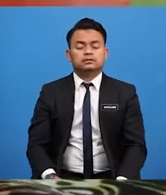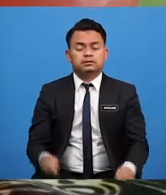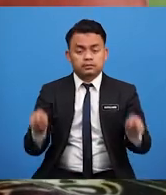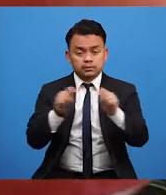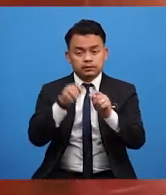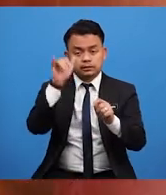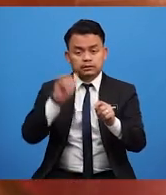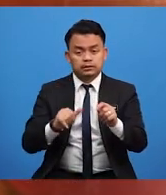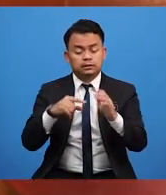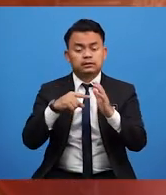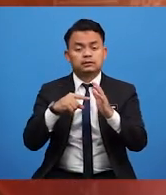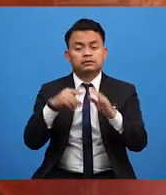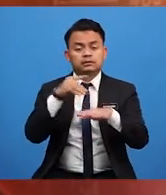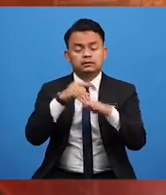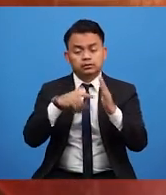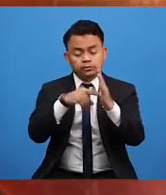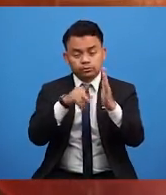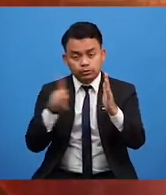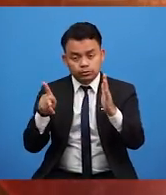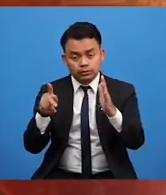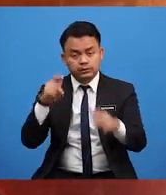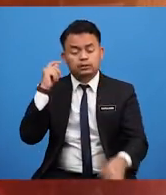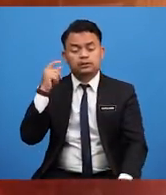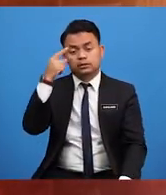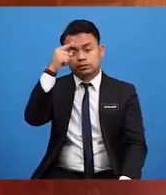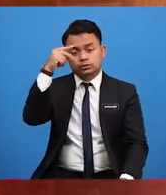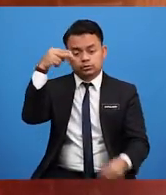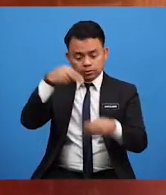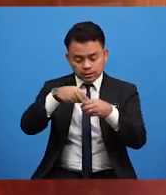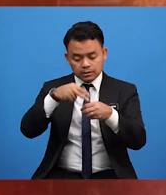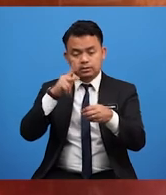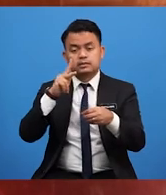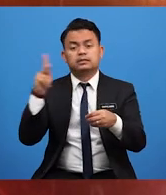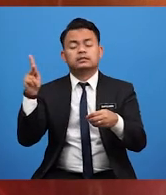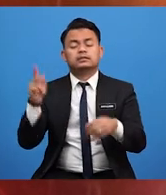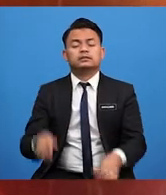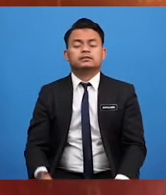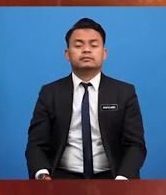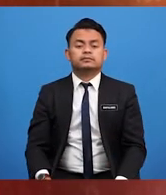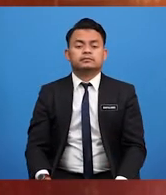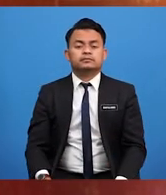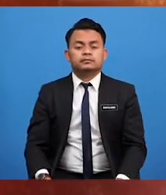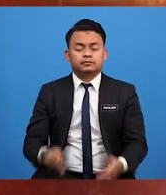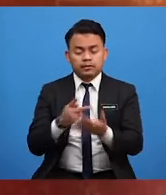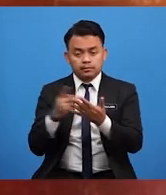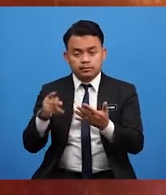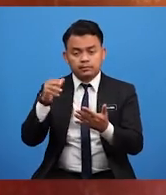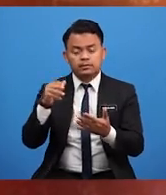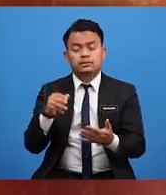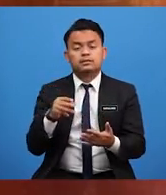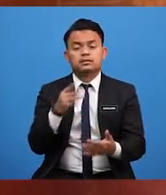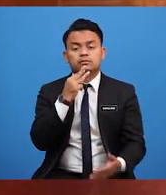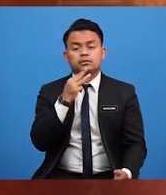yang ditunjukkan tadi untuk menghasilkan pis warna batik cetak yang